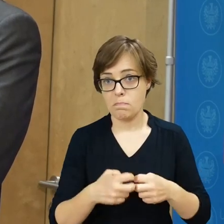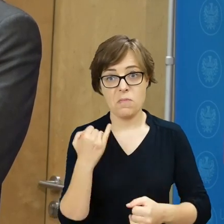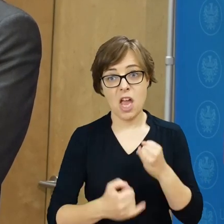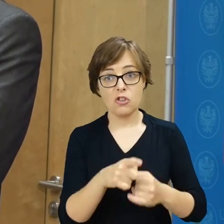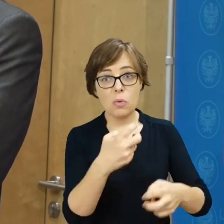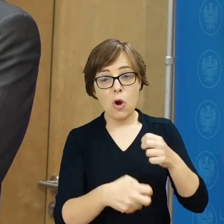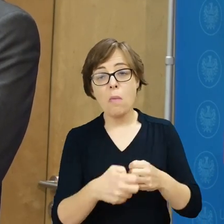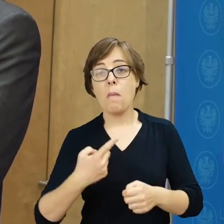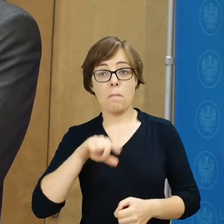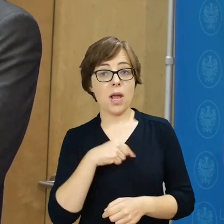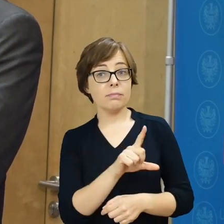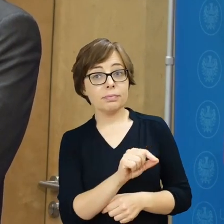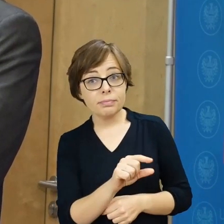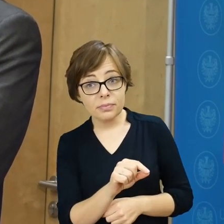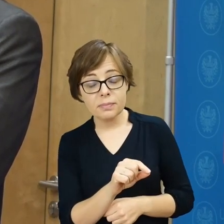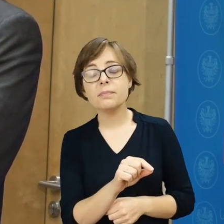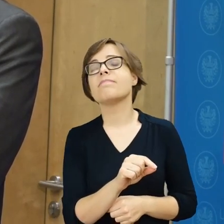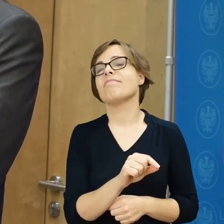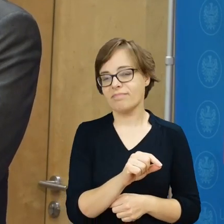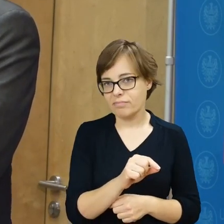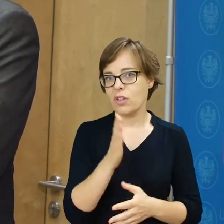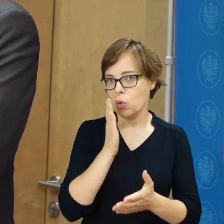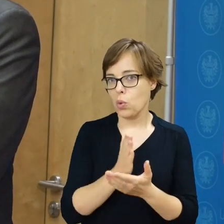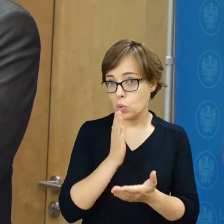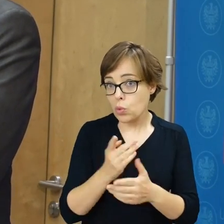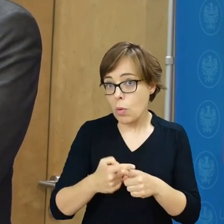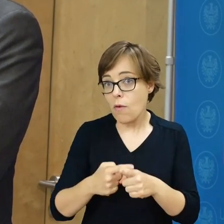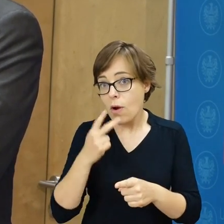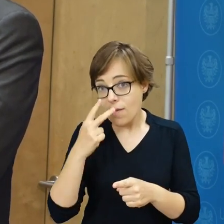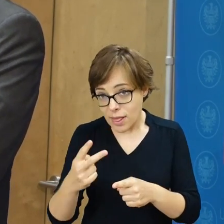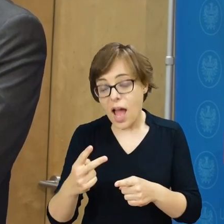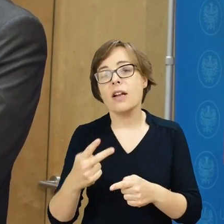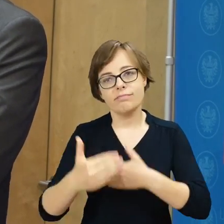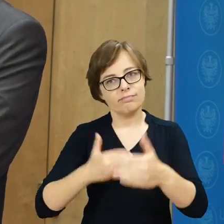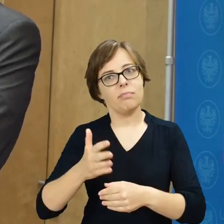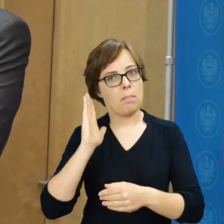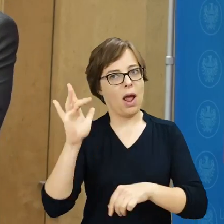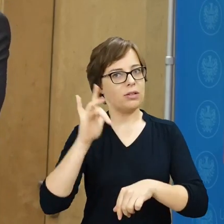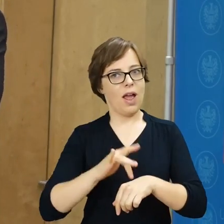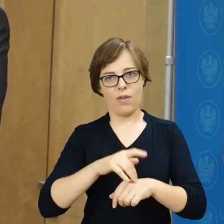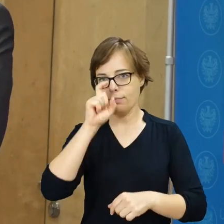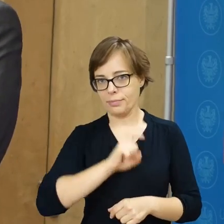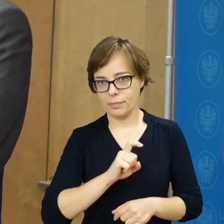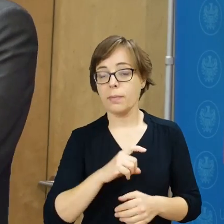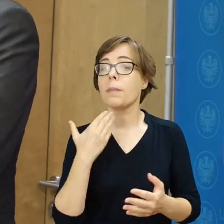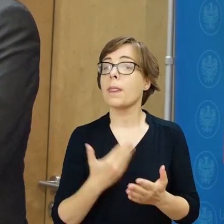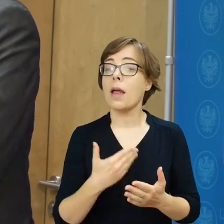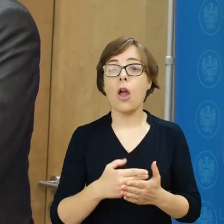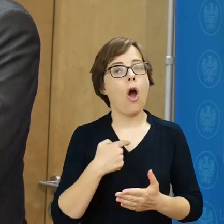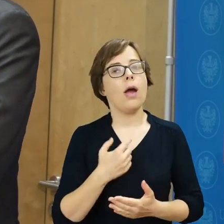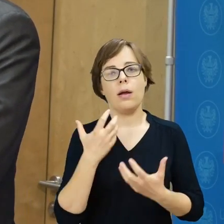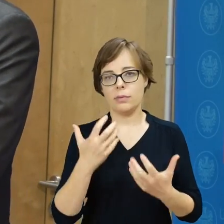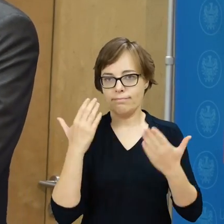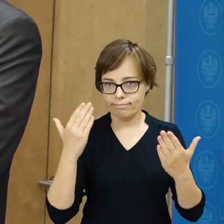bardzo niebezpieczne i już niesie bardzo niebezpieczne skutki. Dlatego jest mi niezmiernie miło powitać Państwa i zaprosić